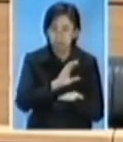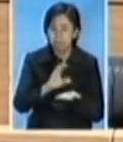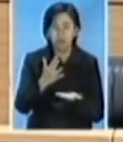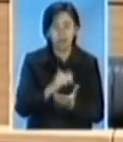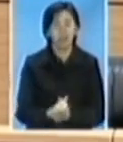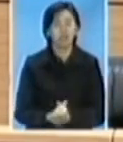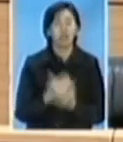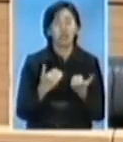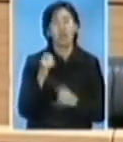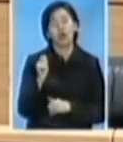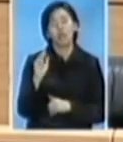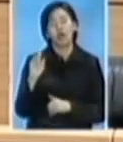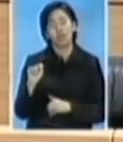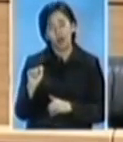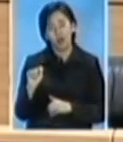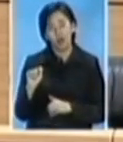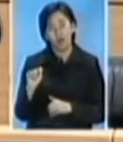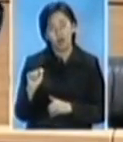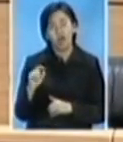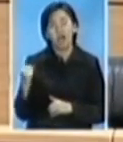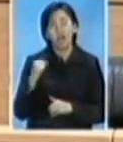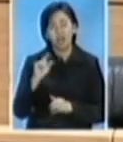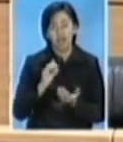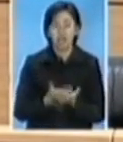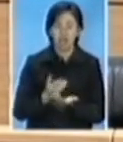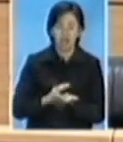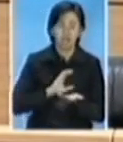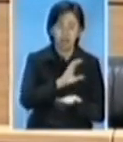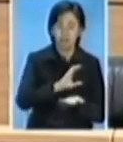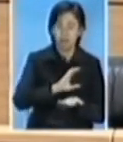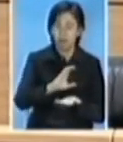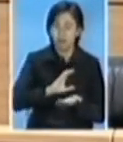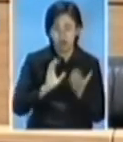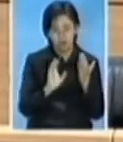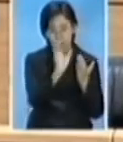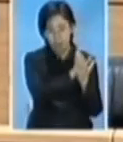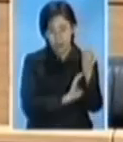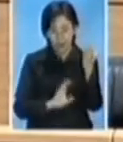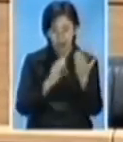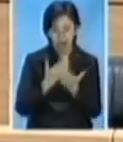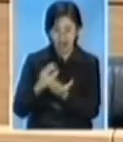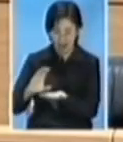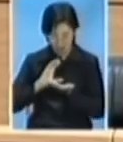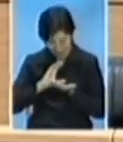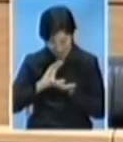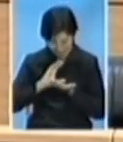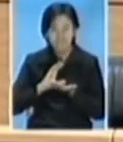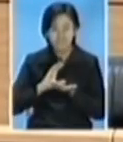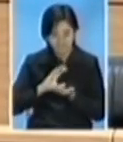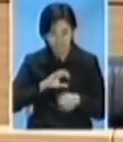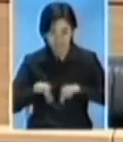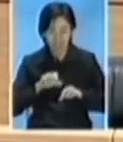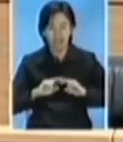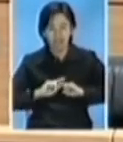วันนี้อบต.คือการกระจายอำนาจตัวจริงคือกระจายเงินไปด้วยเพราะเงินคืออำนาจ10กว่าปี